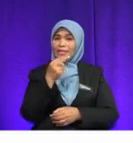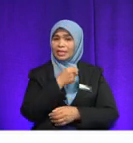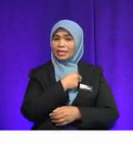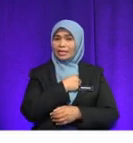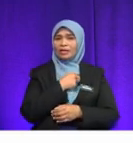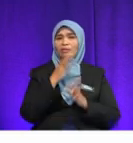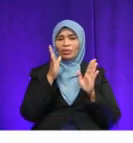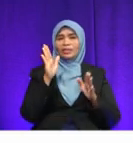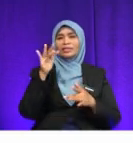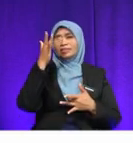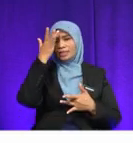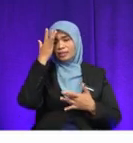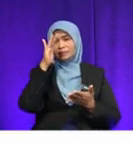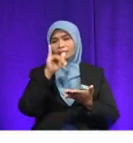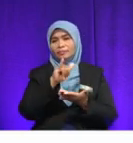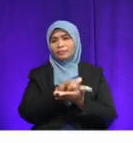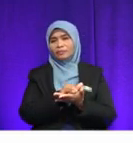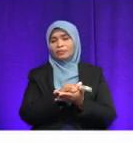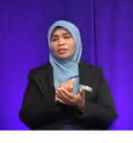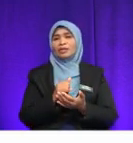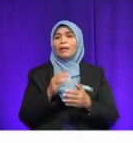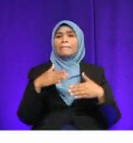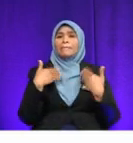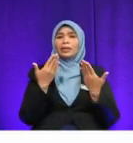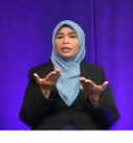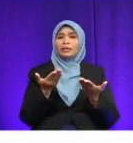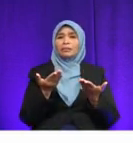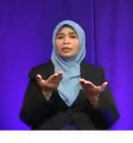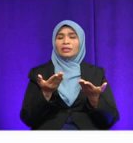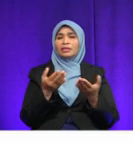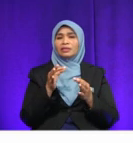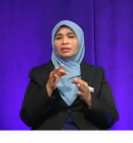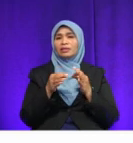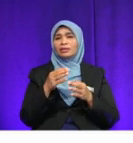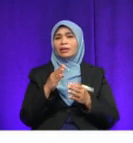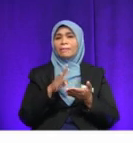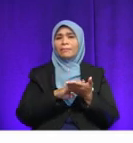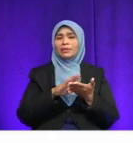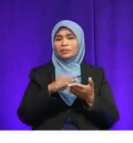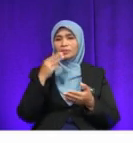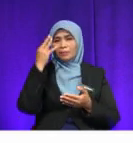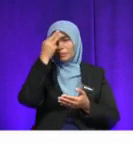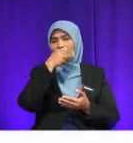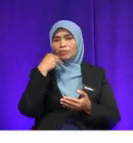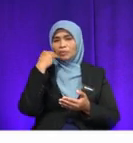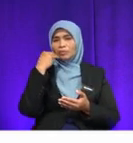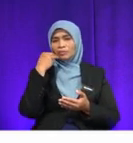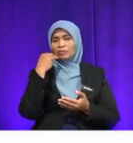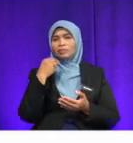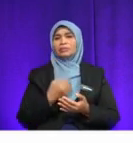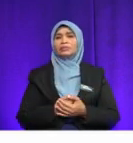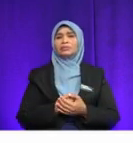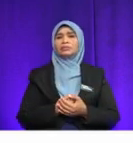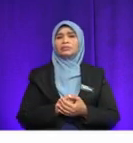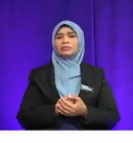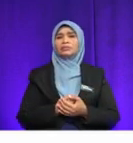seterusnya Oke saya tengok Bagaimana pula keadaan membasuh muka dalam keadaan berbalu macam tadi lah ya